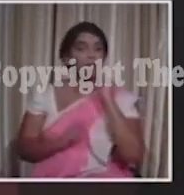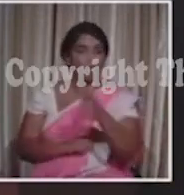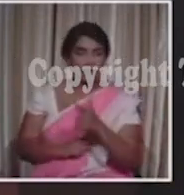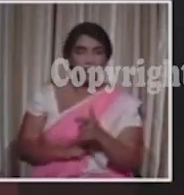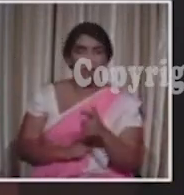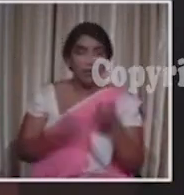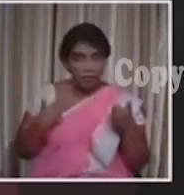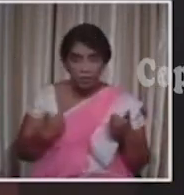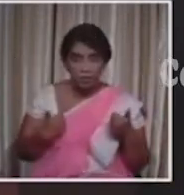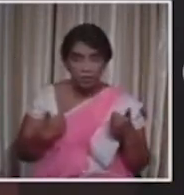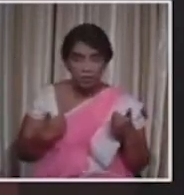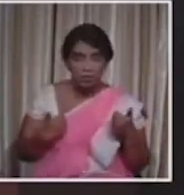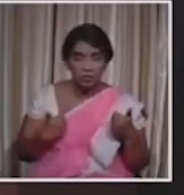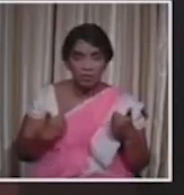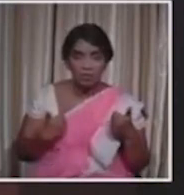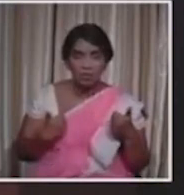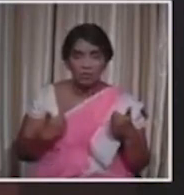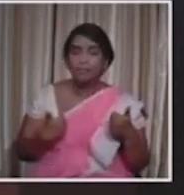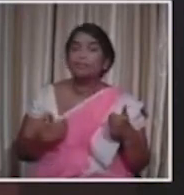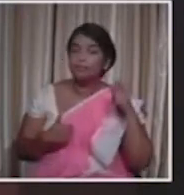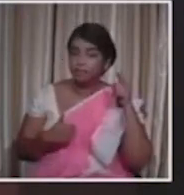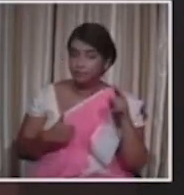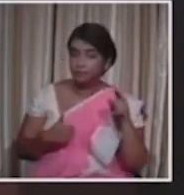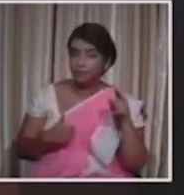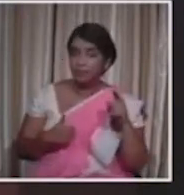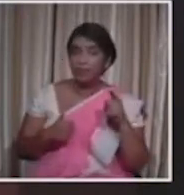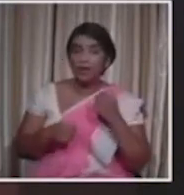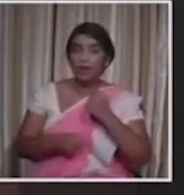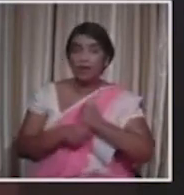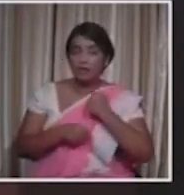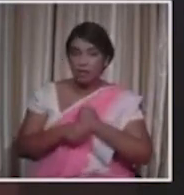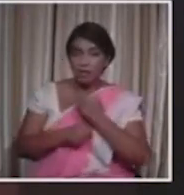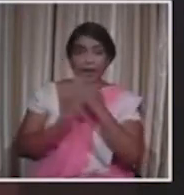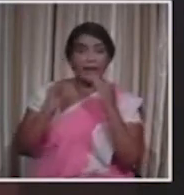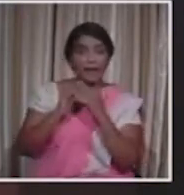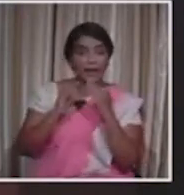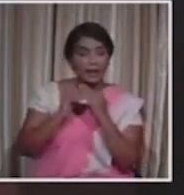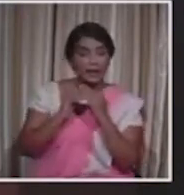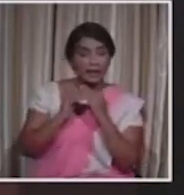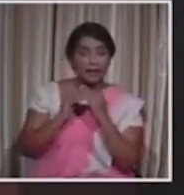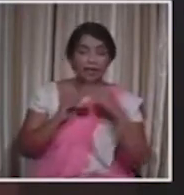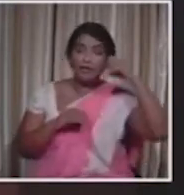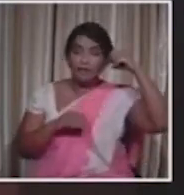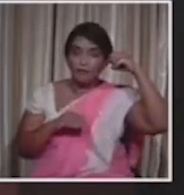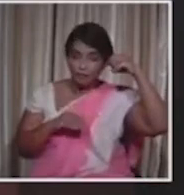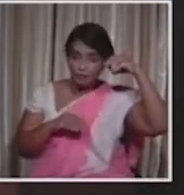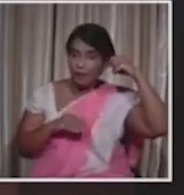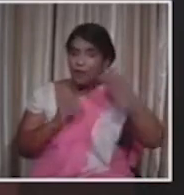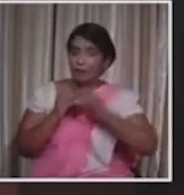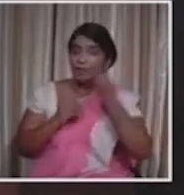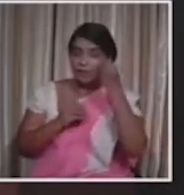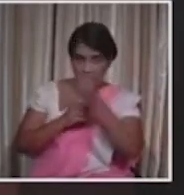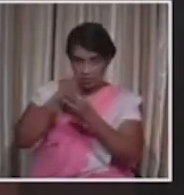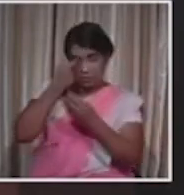Ega hari ini teka garu katana ya tu mani gaman pila mati tu mage gederat. Viduli viduli ya lata